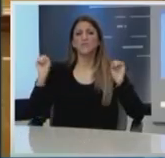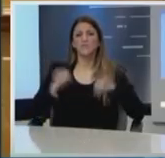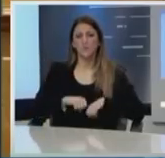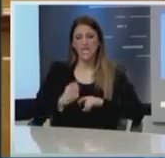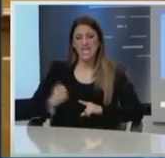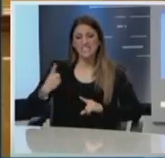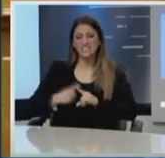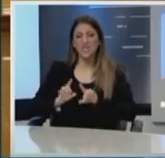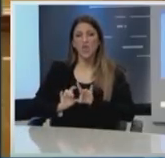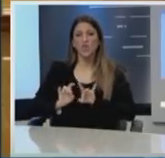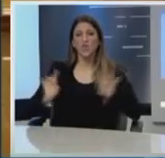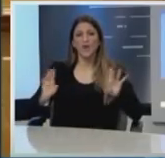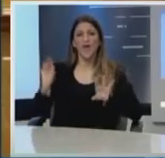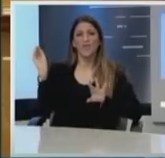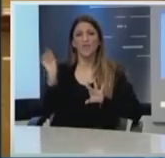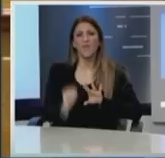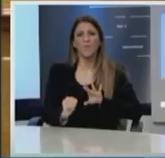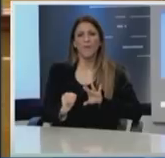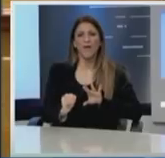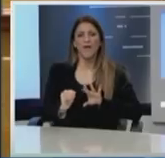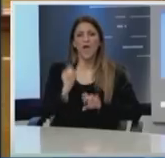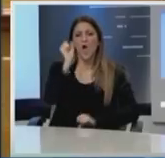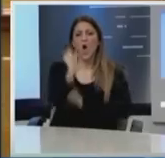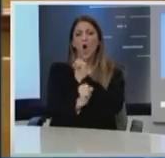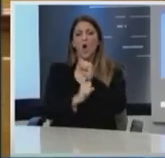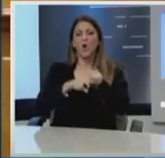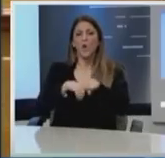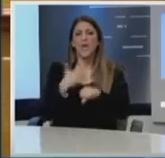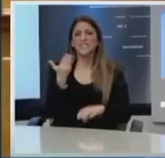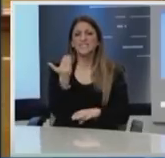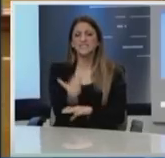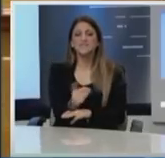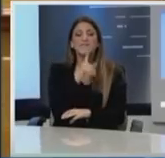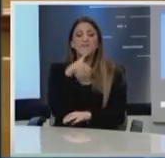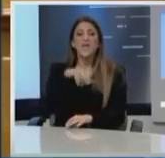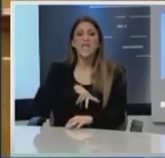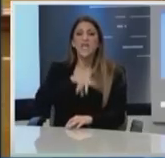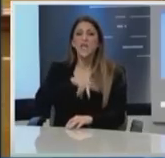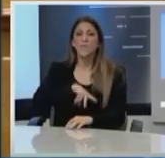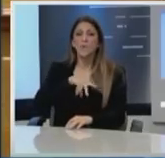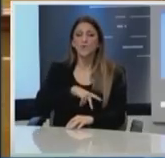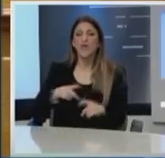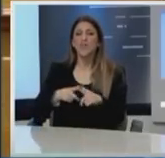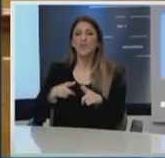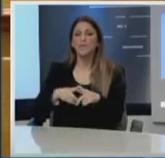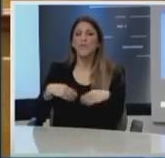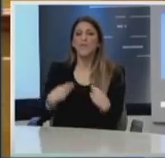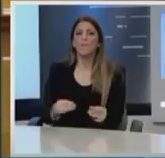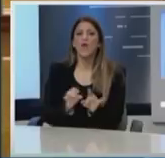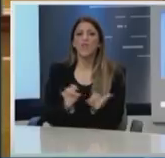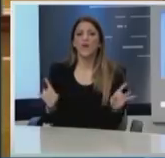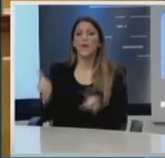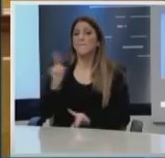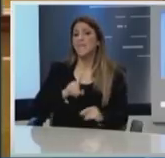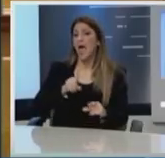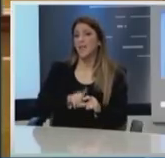και δωρεάν το χρόνο που ζήτησε ο συγκεκριμένος υπουργός τα δοκιμαστήρια. Ποια εταιρεία τα